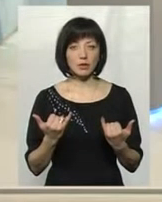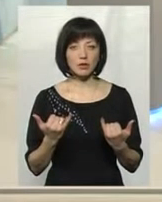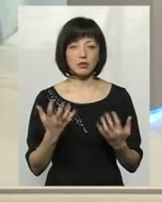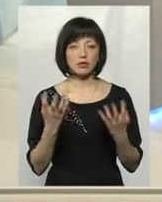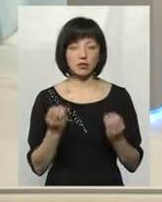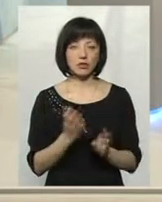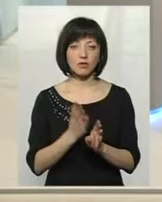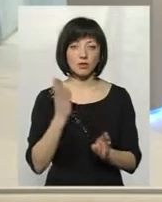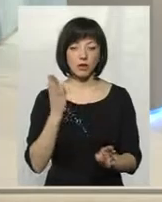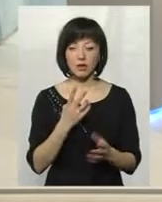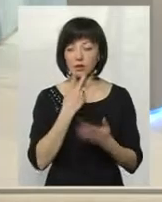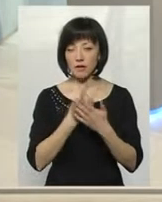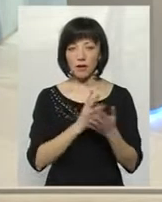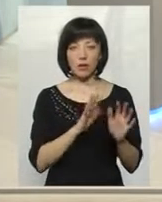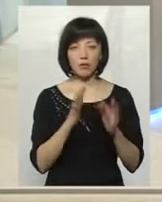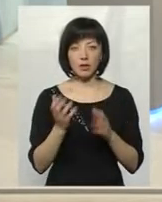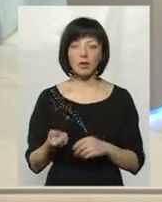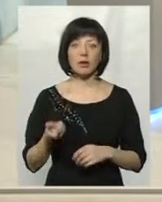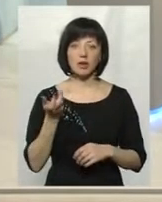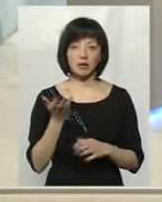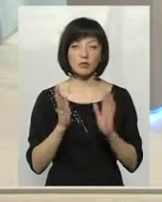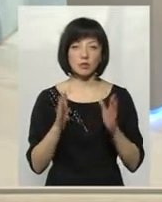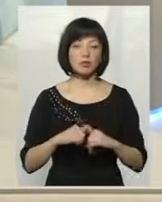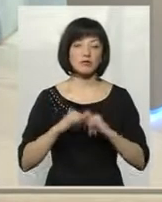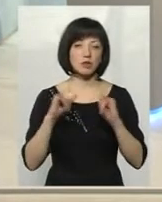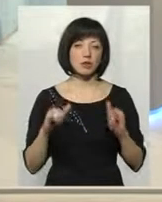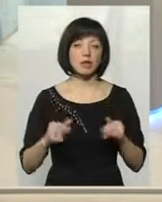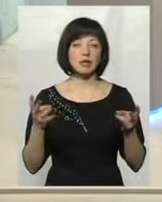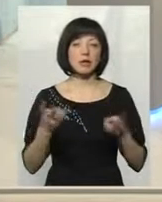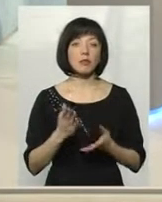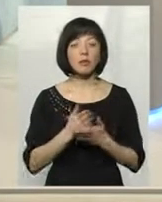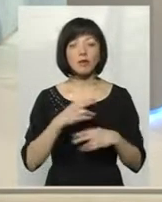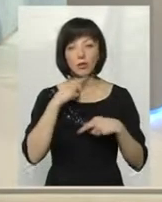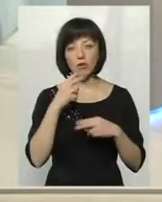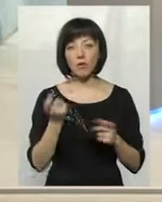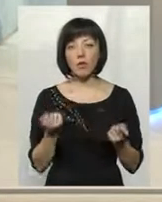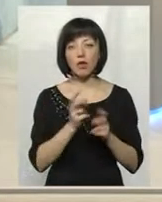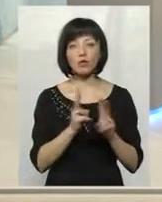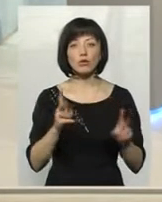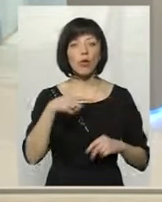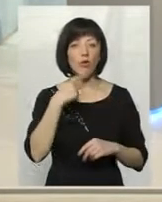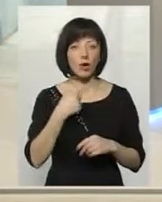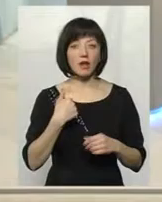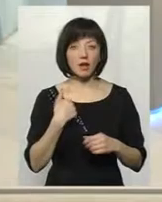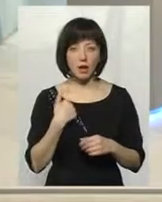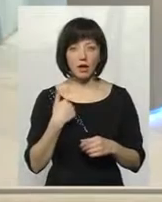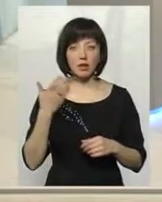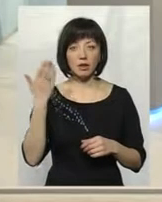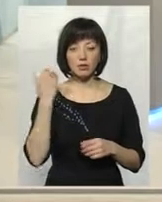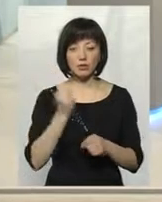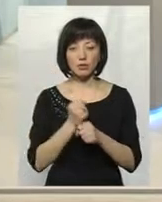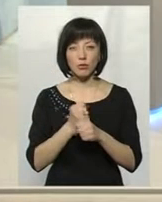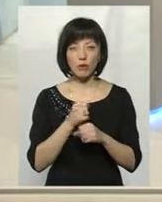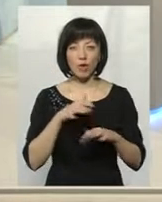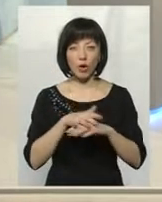З огляду на події їх кількість буде збільшуватися. І взагалі треба мати на увазі, про це мало хто говорить, але я все час зробив